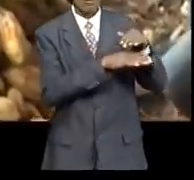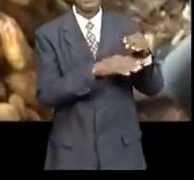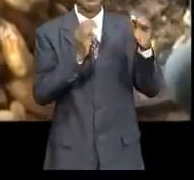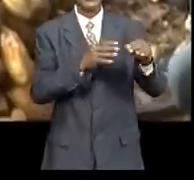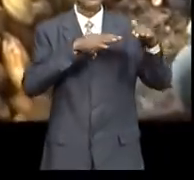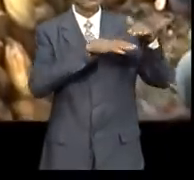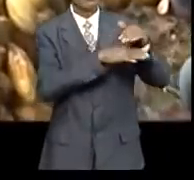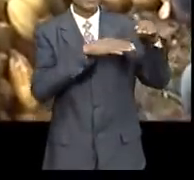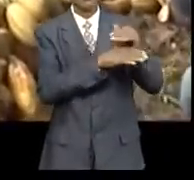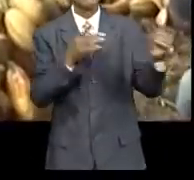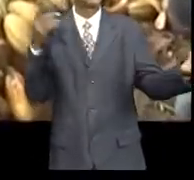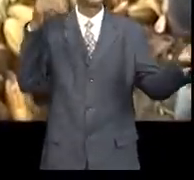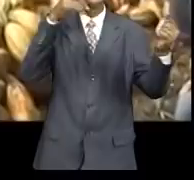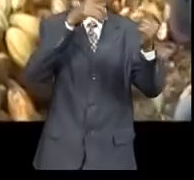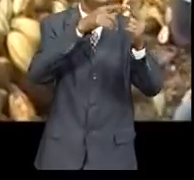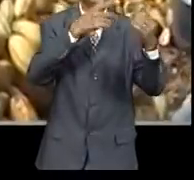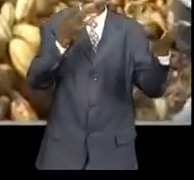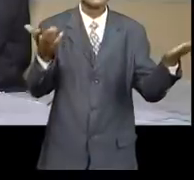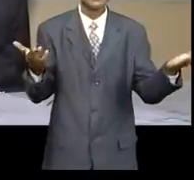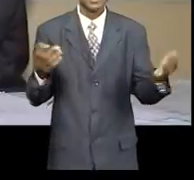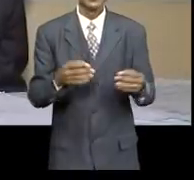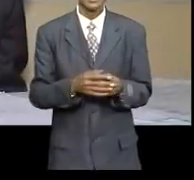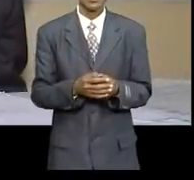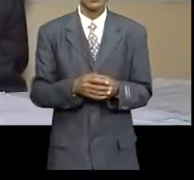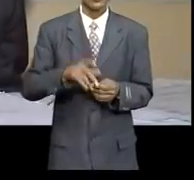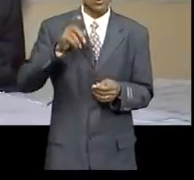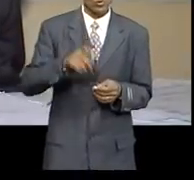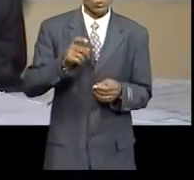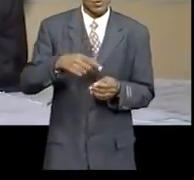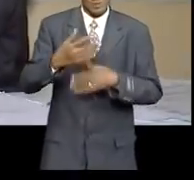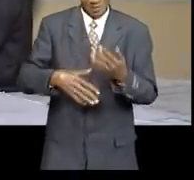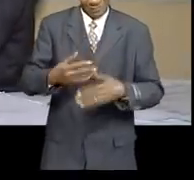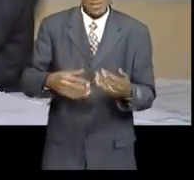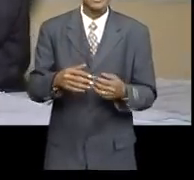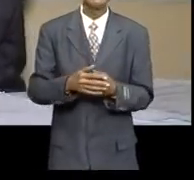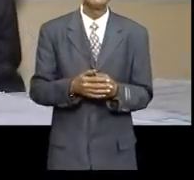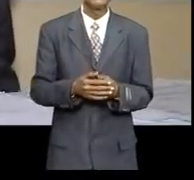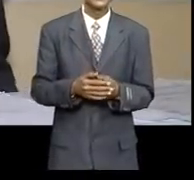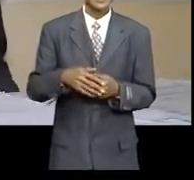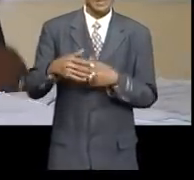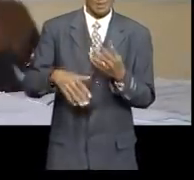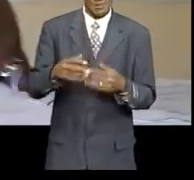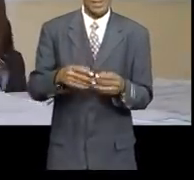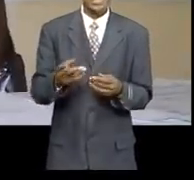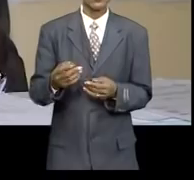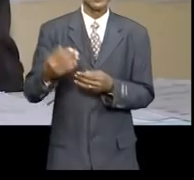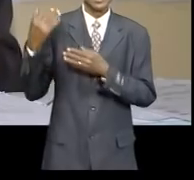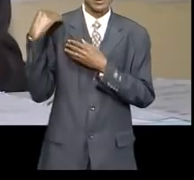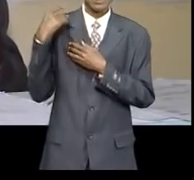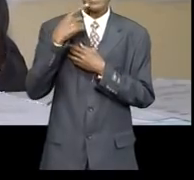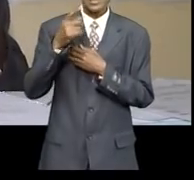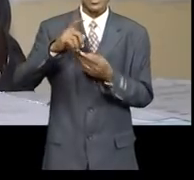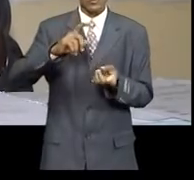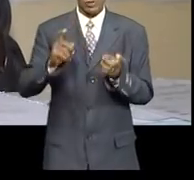conditions sont bien et bien remplies. L'ONAPAC, pour faciliter, pour améliorer le climat des affaires, a réduit ses frais de